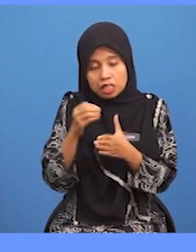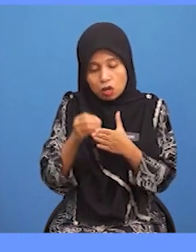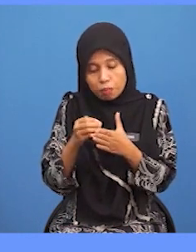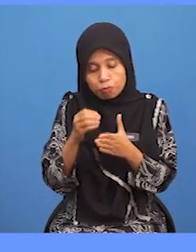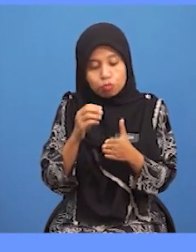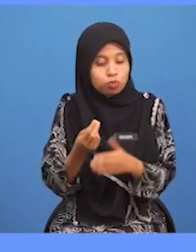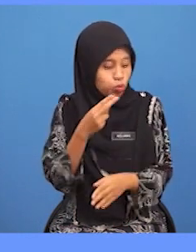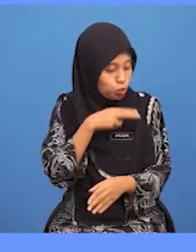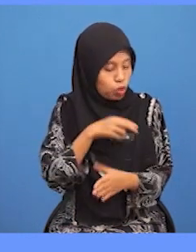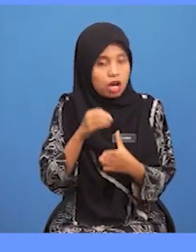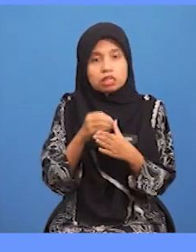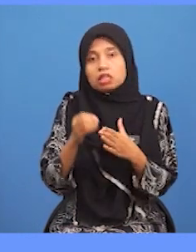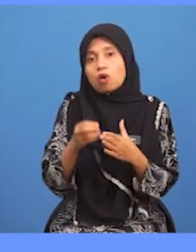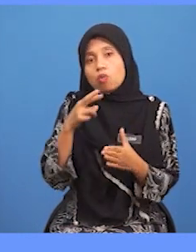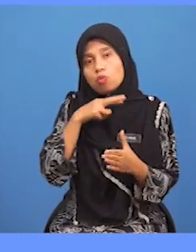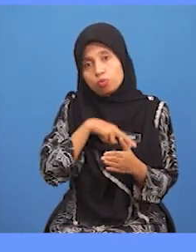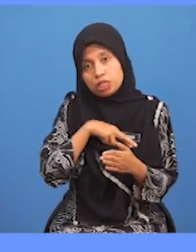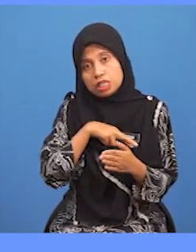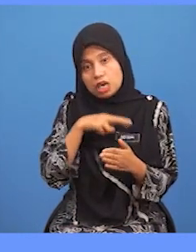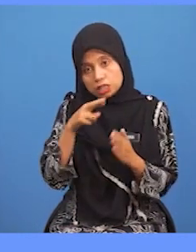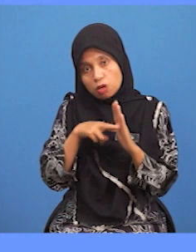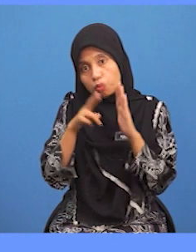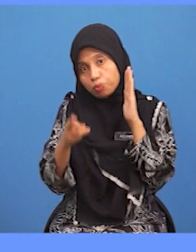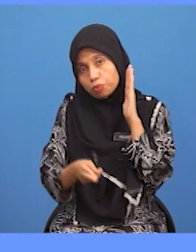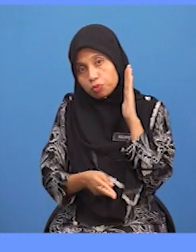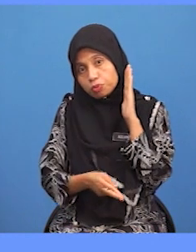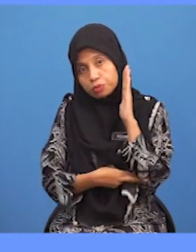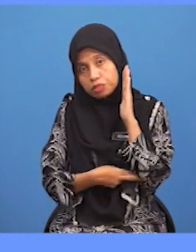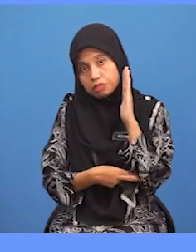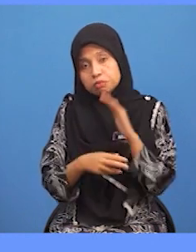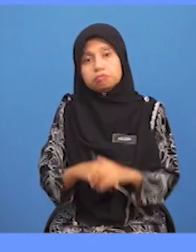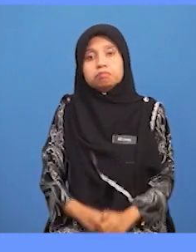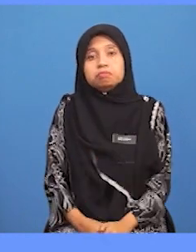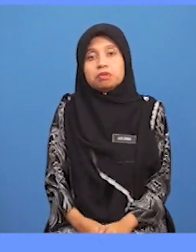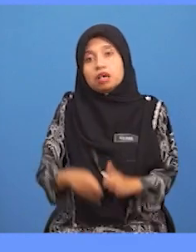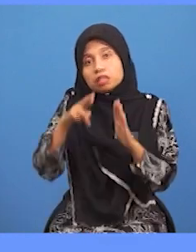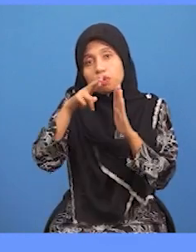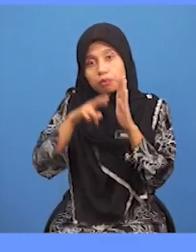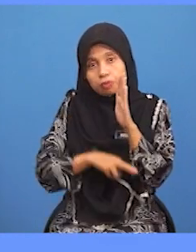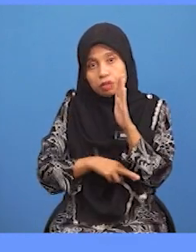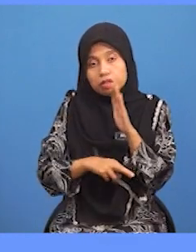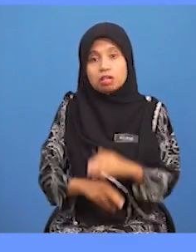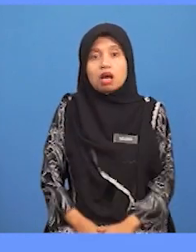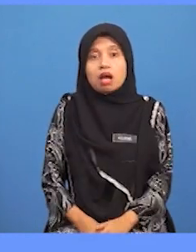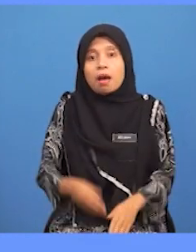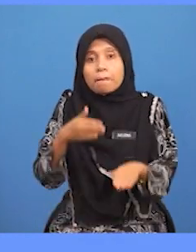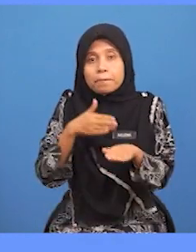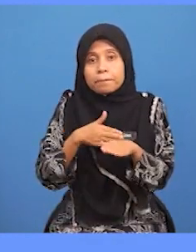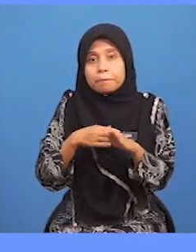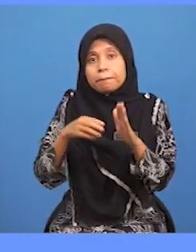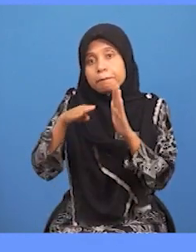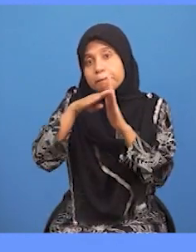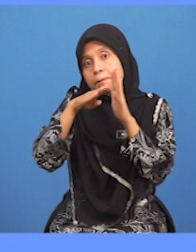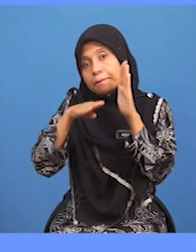atau kerugian jika pengeluar bercadang untuk mengeluarkan 5,000 unit produk tersebut. Pada